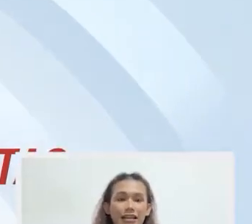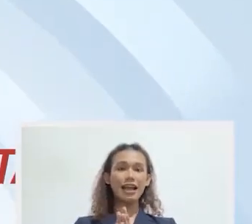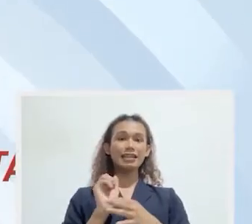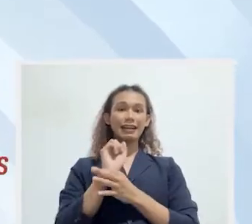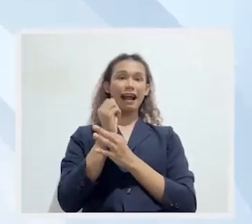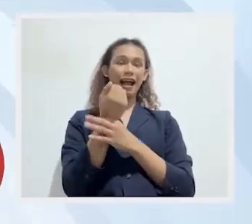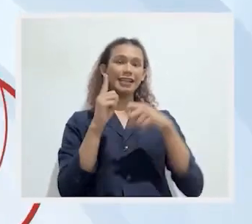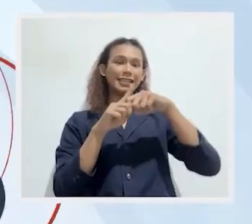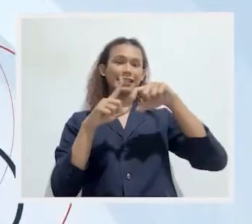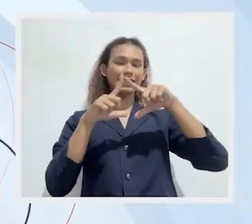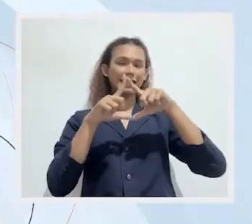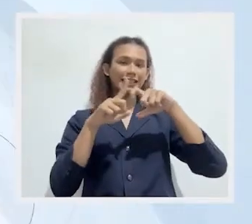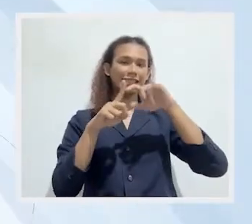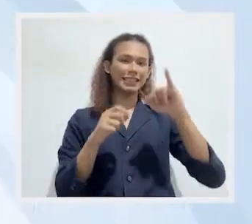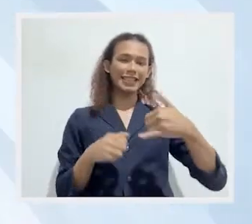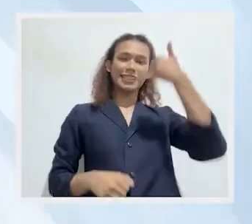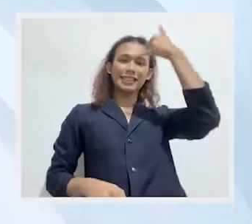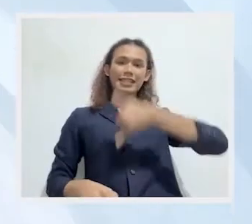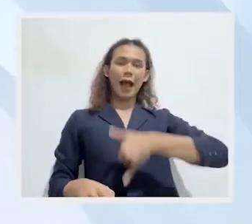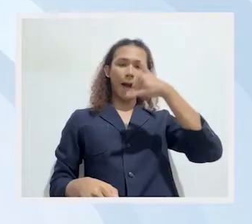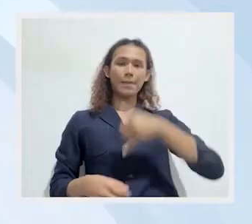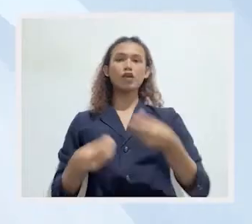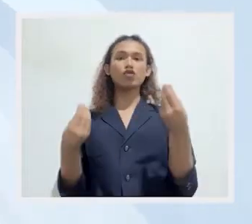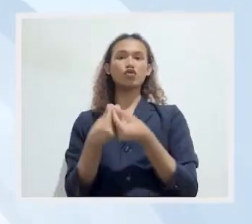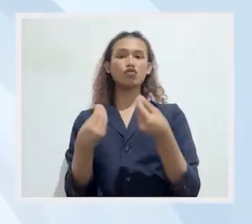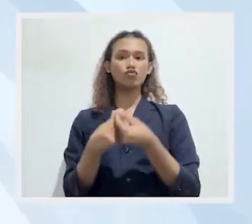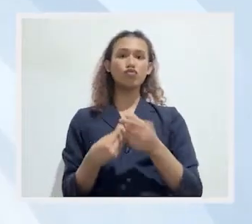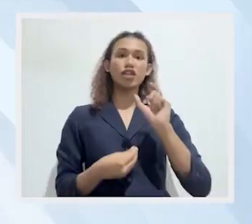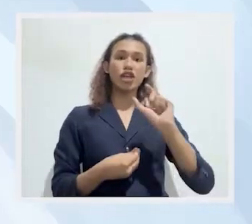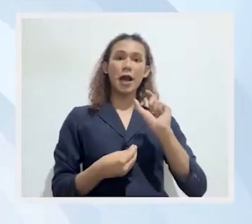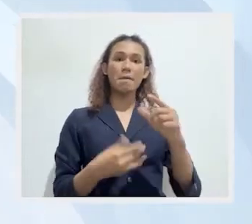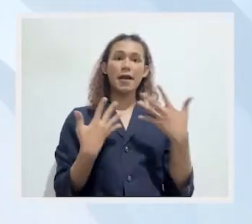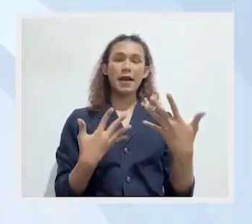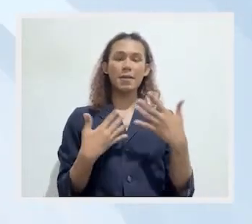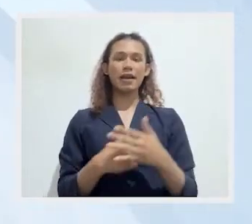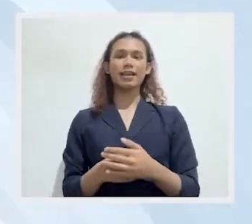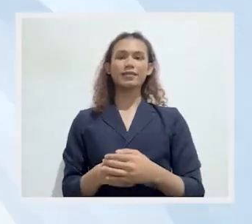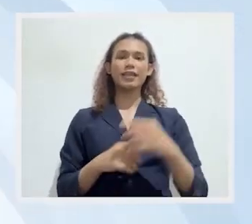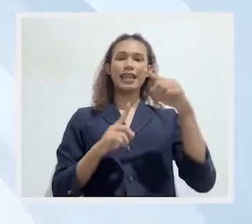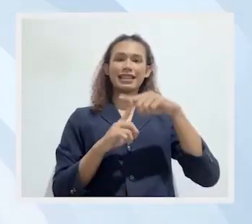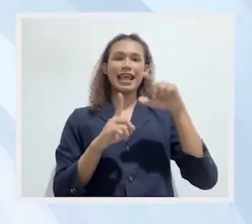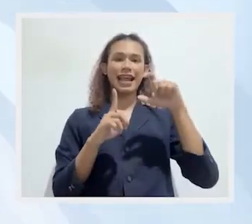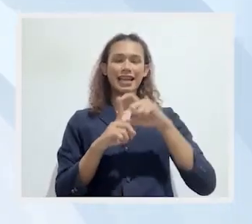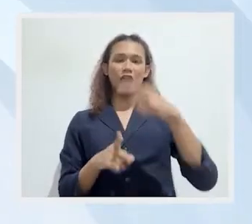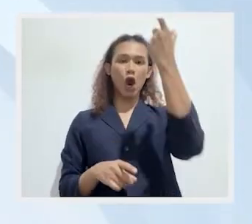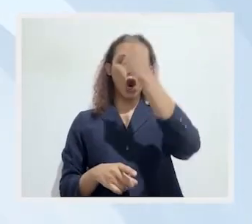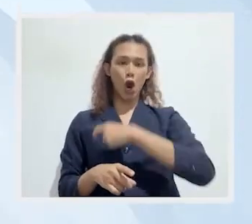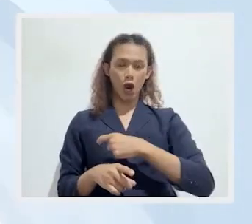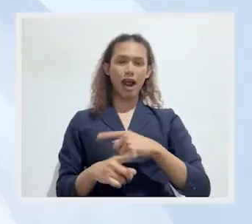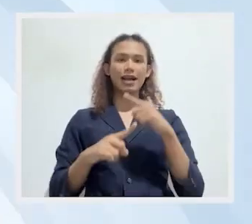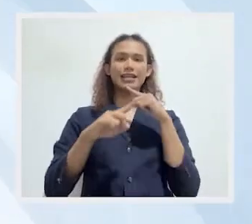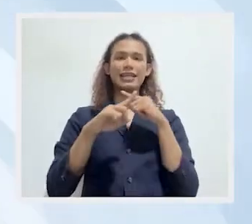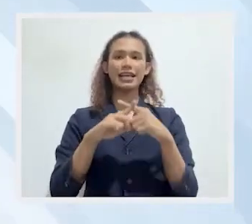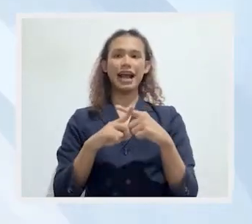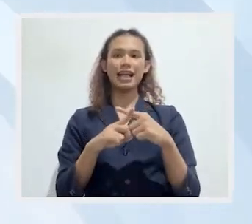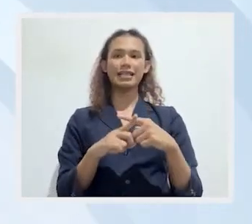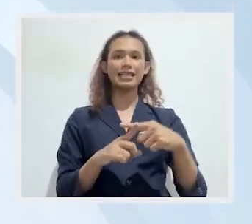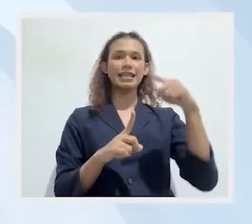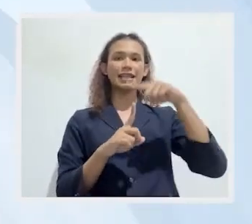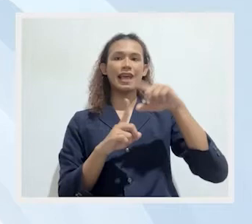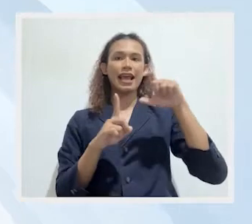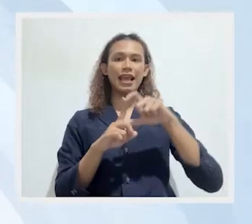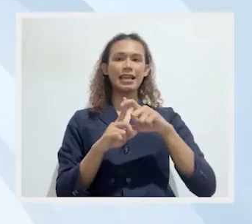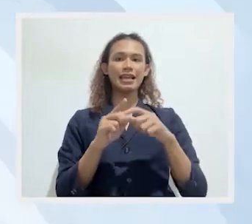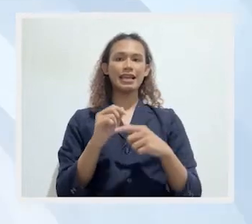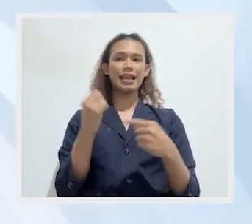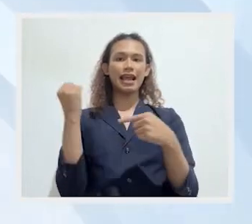dan lingkar pergelangan kaki yang sama. Lalu hitung tekanan darah dengan rumus tekanan darah kaki pasien dikali tekanan